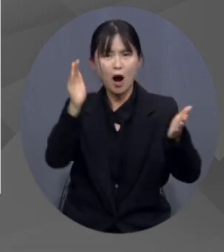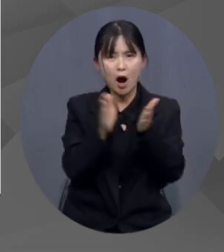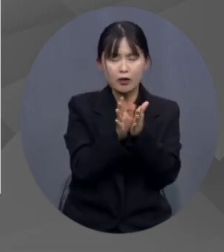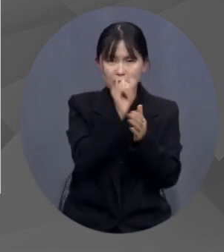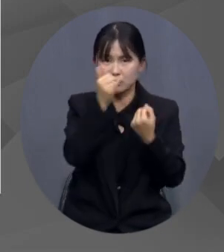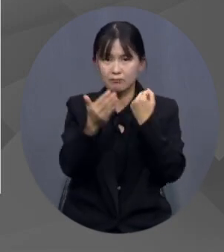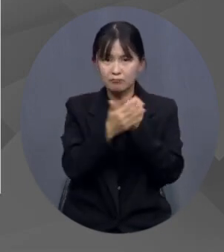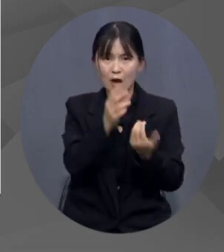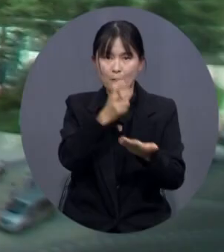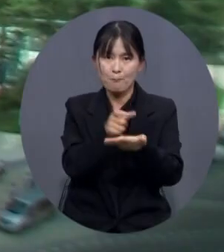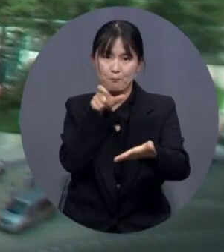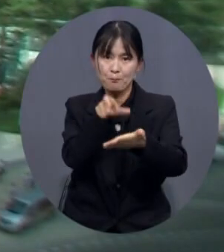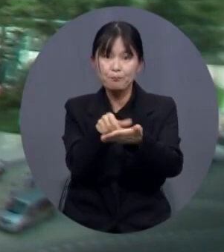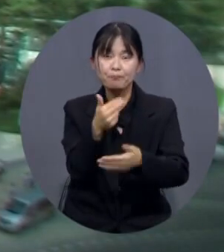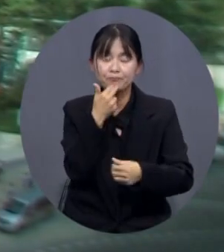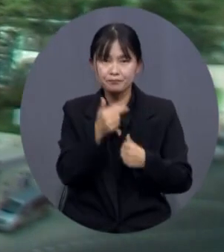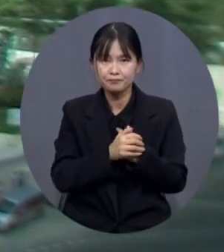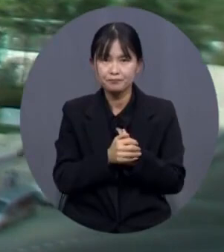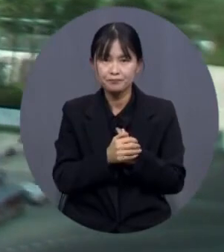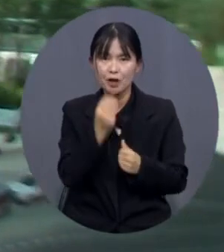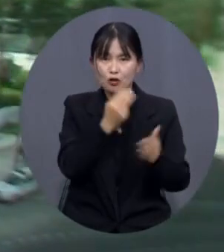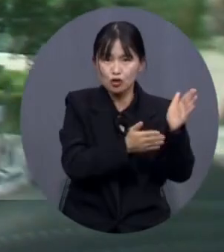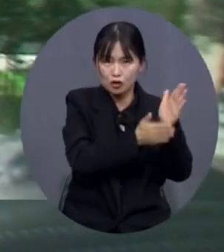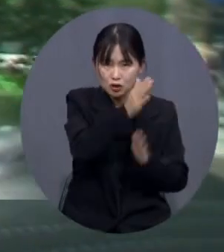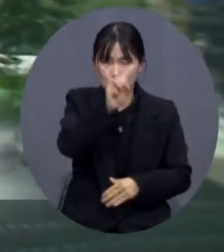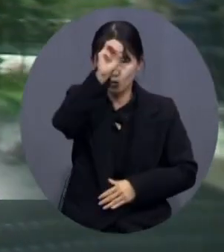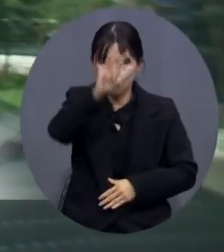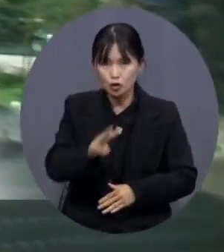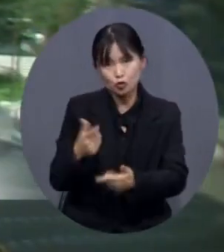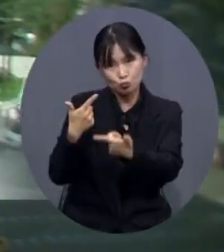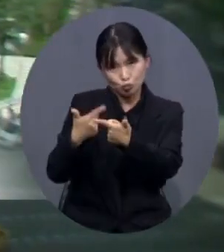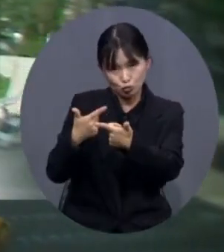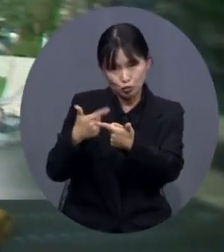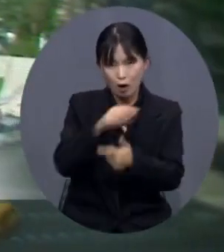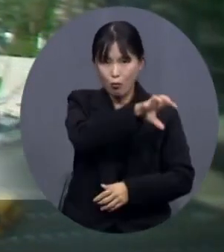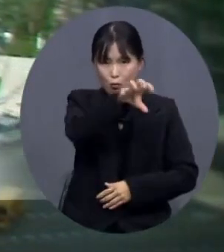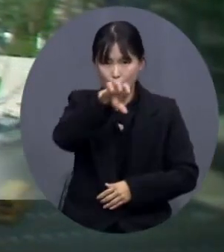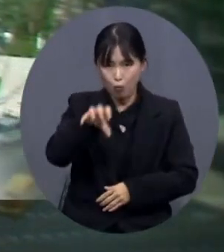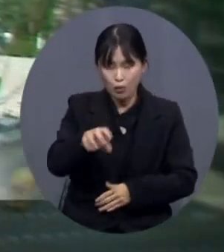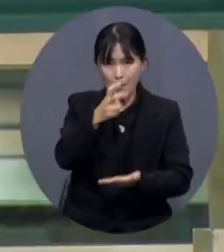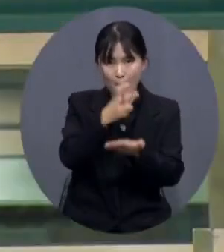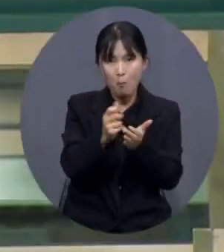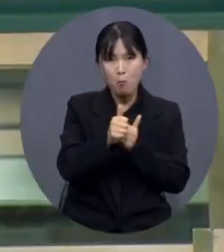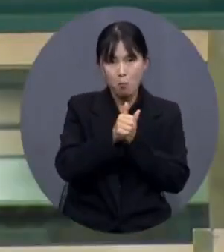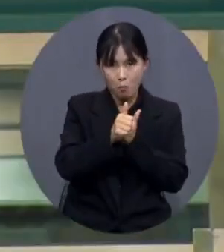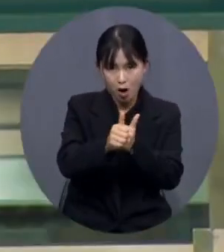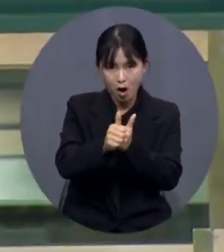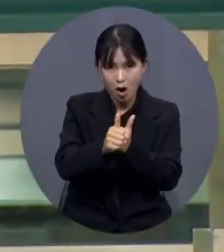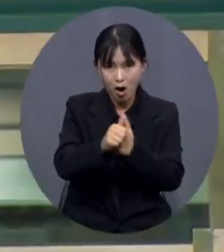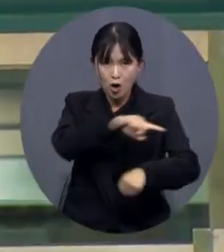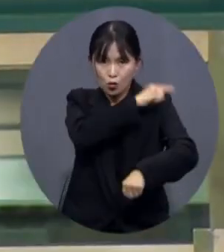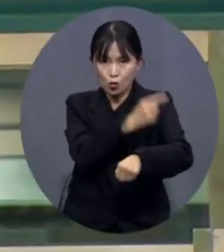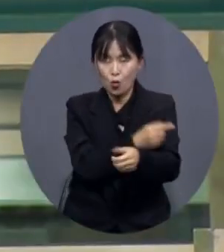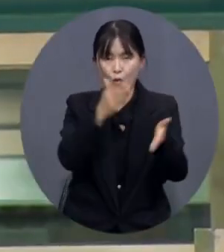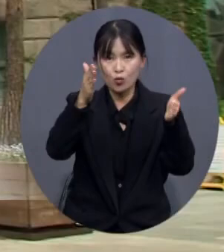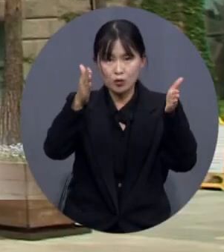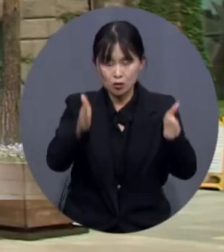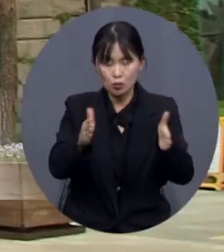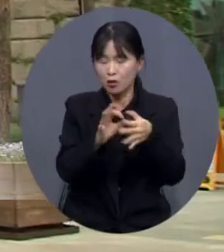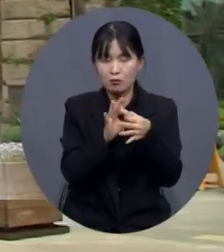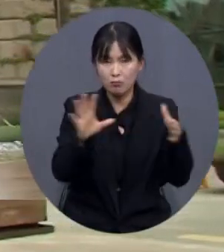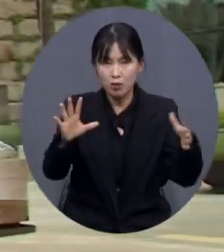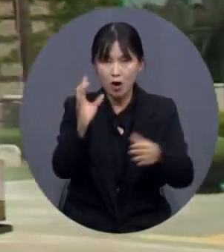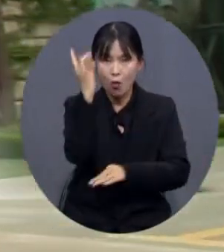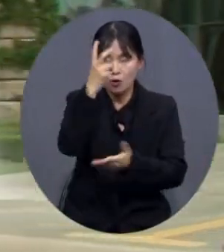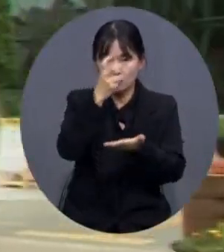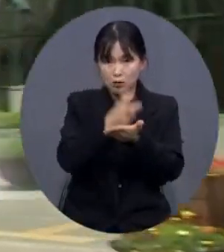반영하지 않습니다 서울시와 광주 부상 광시 등은이 지침에 따라 공소 시효 없이 원칙적으로